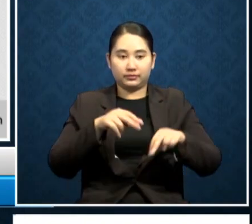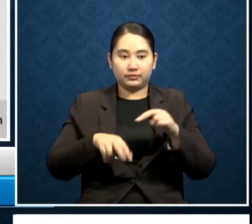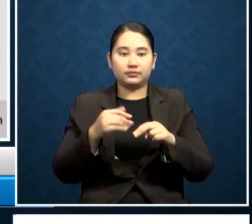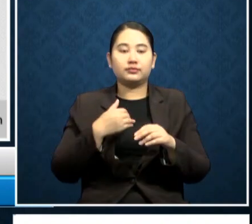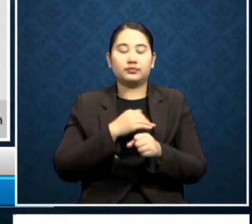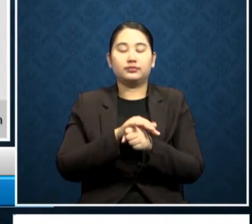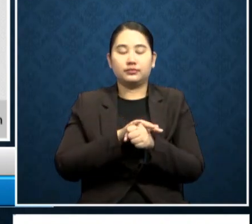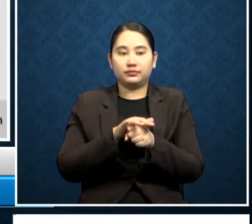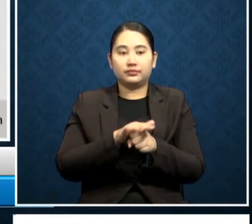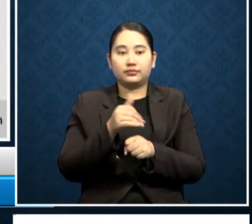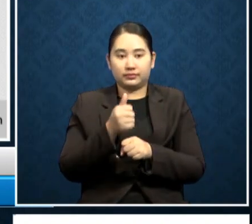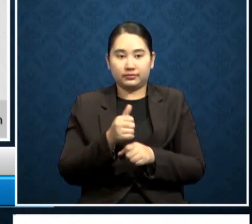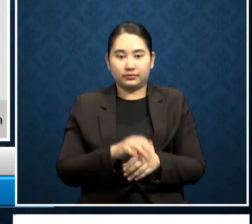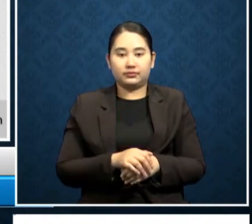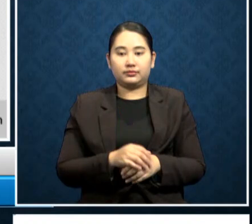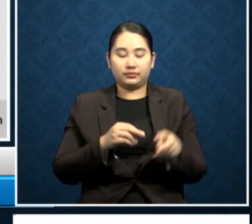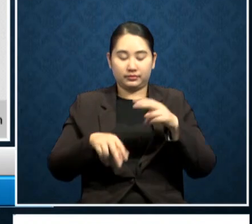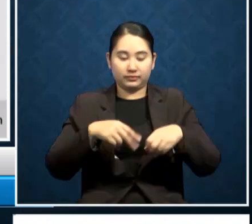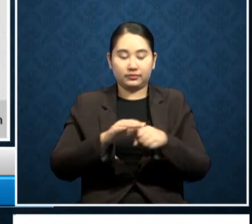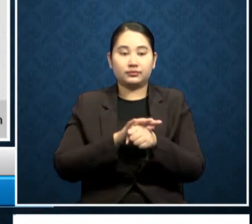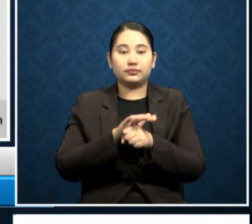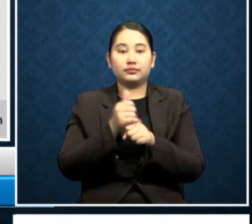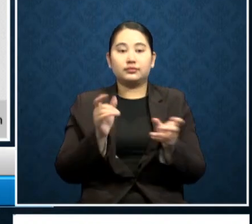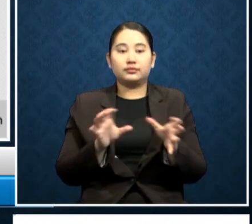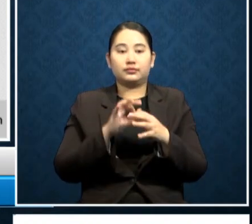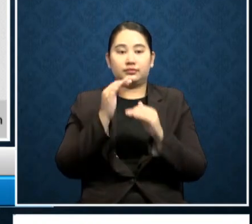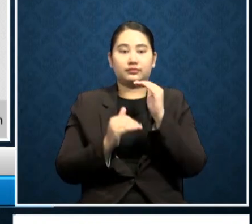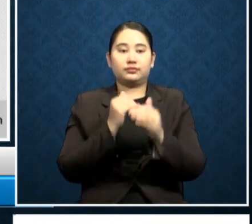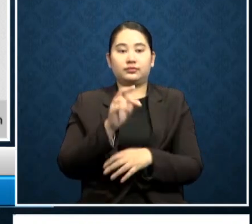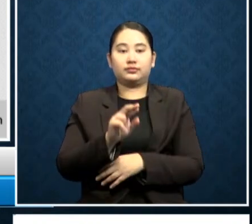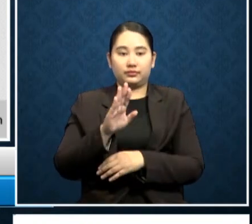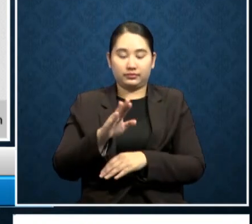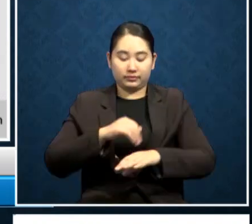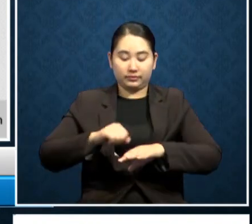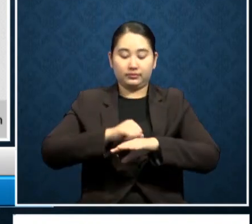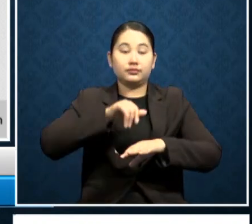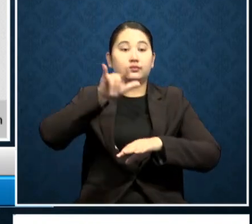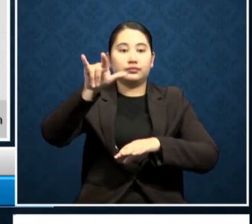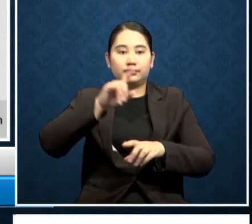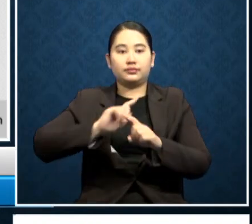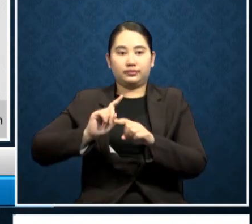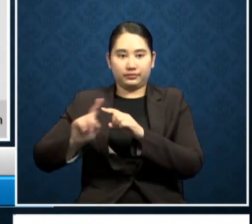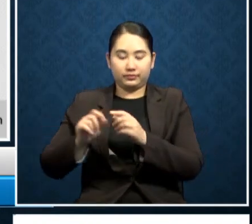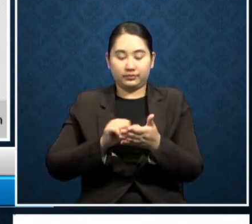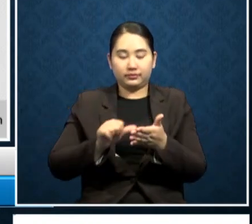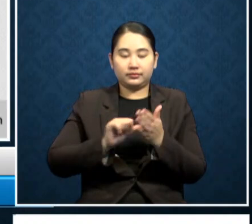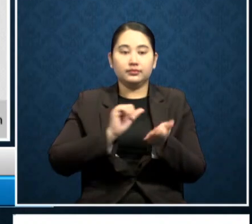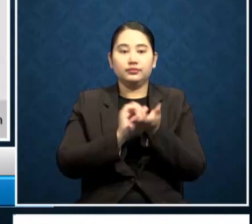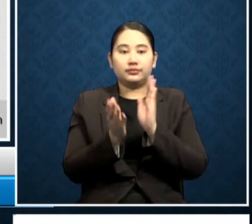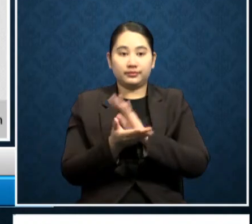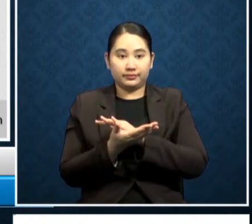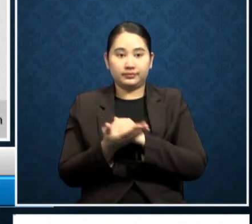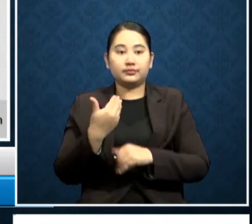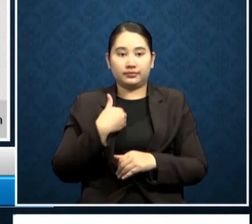เท่าเดิมโดยให้สอดล้องกับทิศทางการพัฒนาระบบท่าอาศยานและการปรับปรุงข้อกำหนด